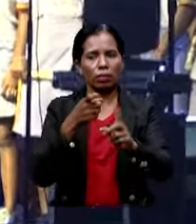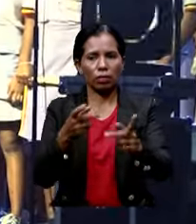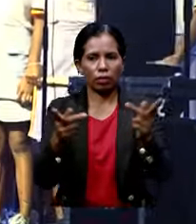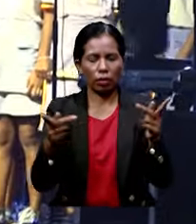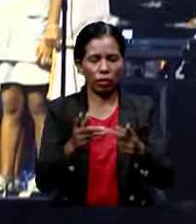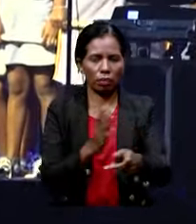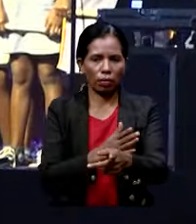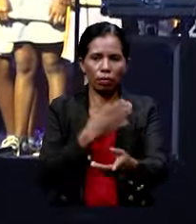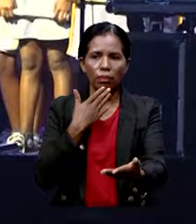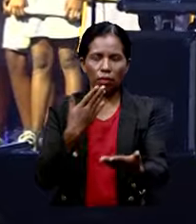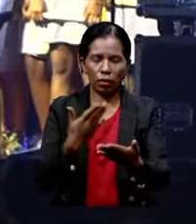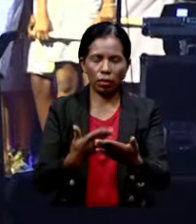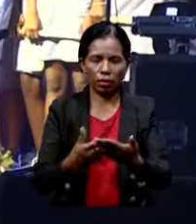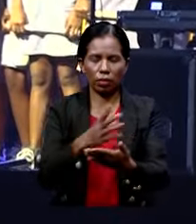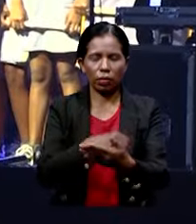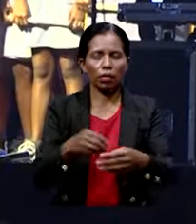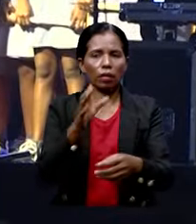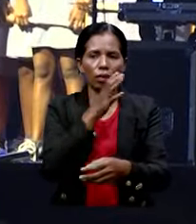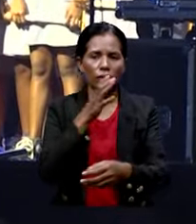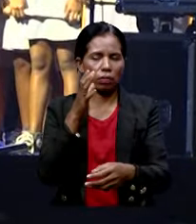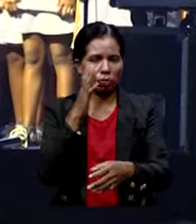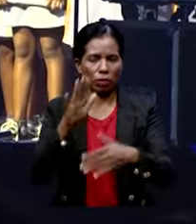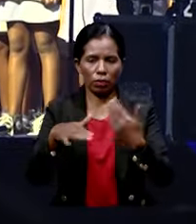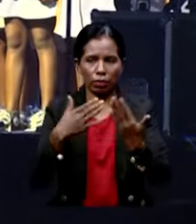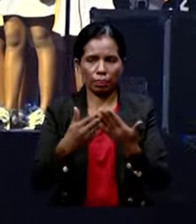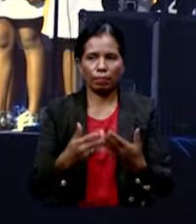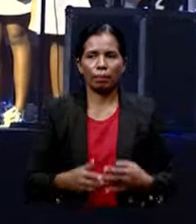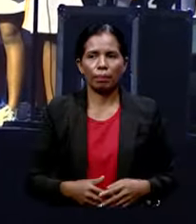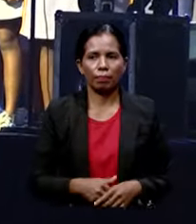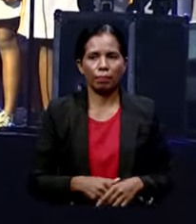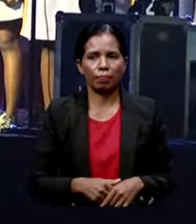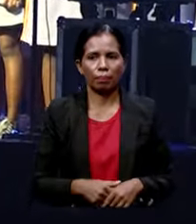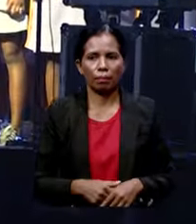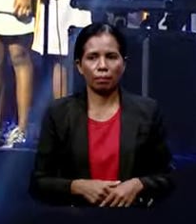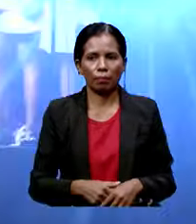bele promove dia kliutan produk agricultura lokal. Adriano Verdial, Rafael Lujeris, ZMN.